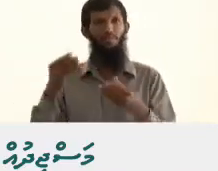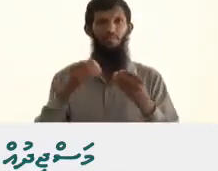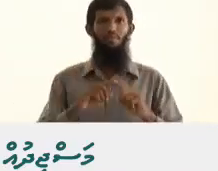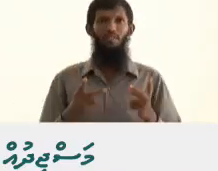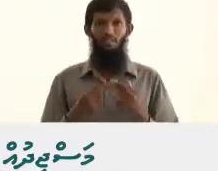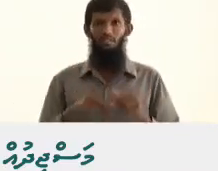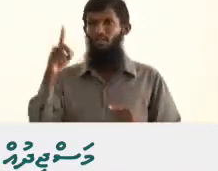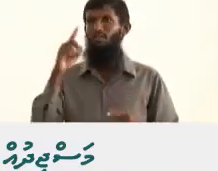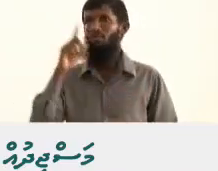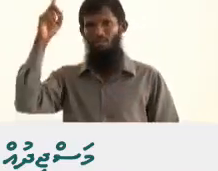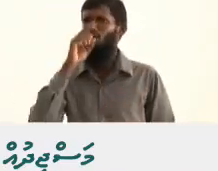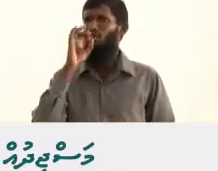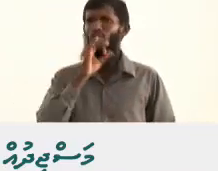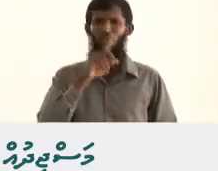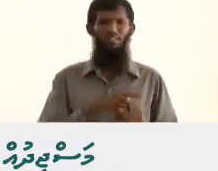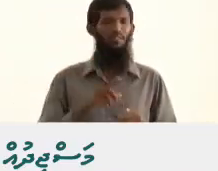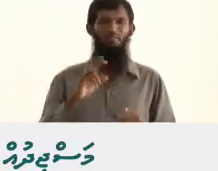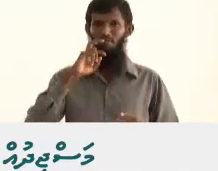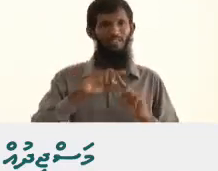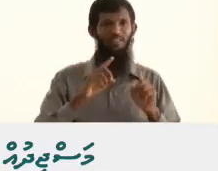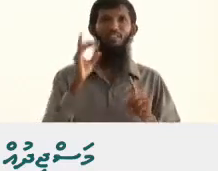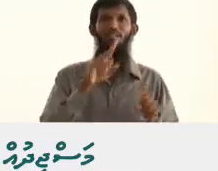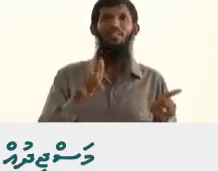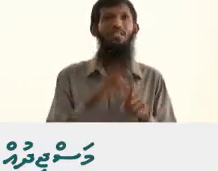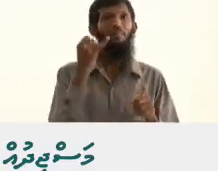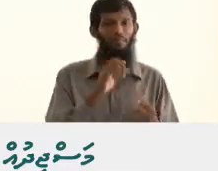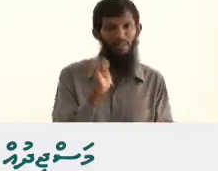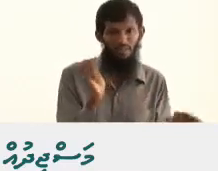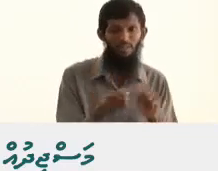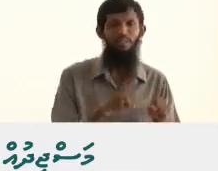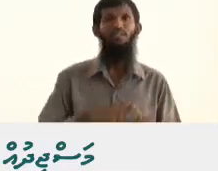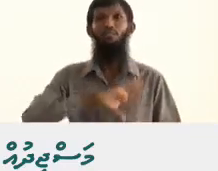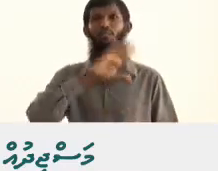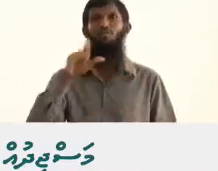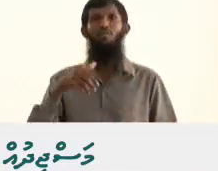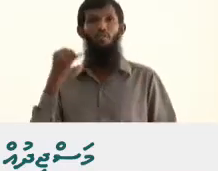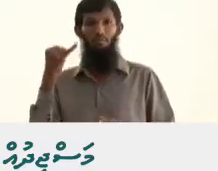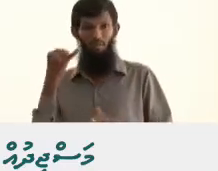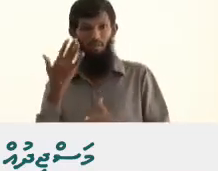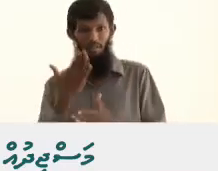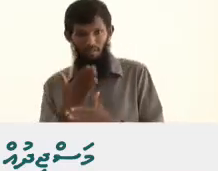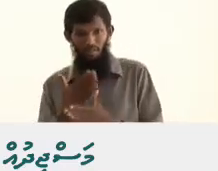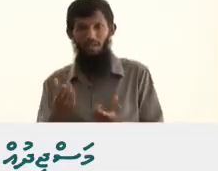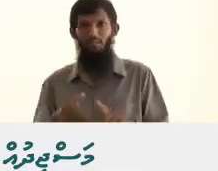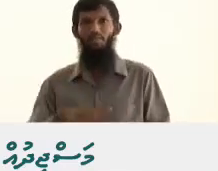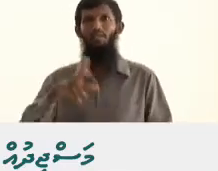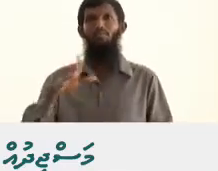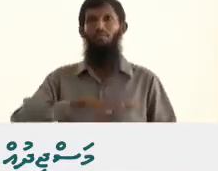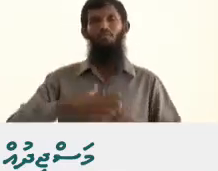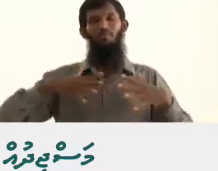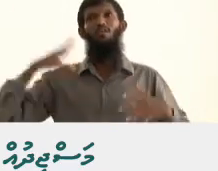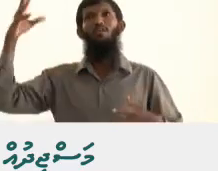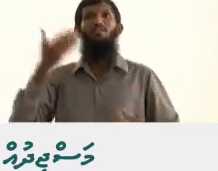كمكو ibamihun dogu kuruwe ding ibamihun goda kulun amal takattaka timan raskalange